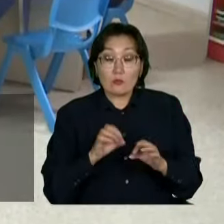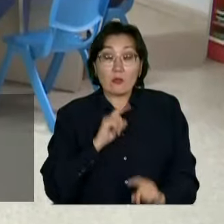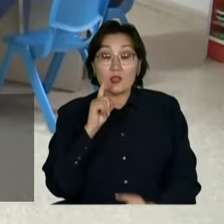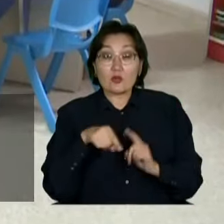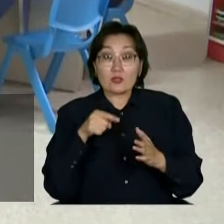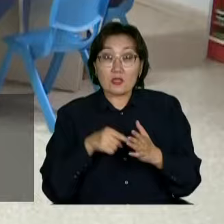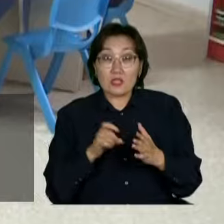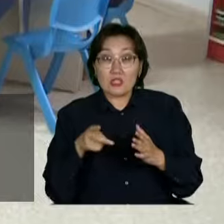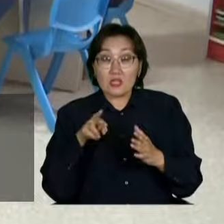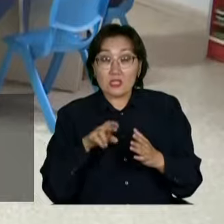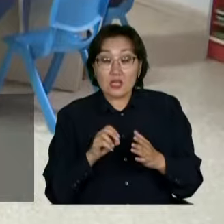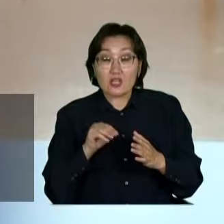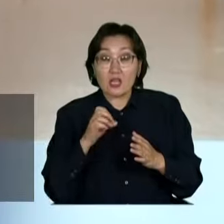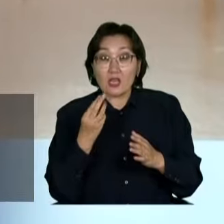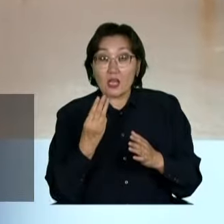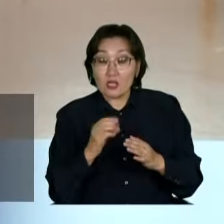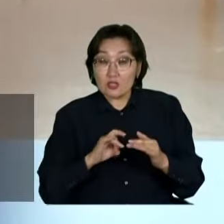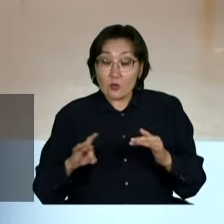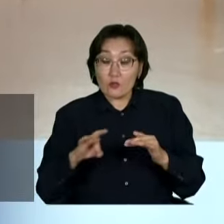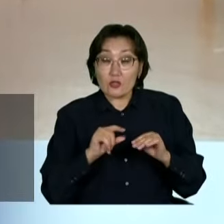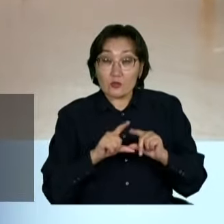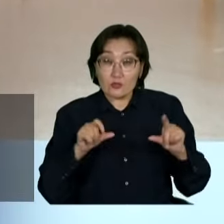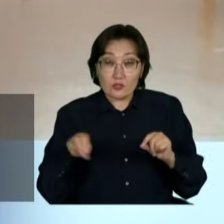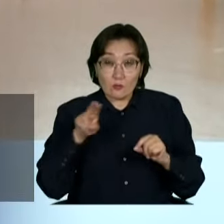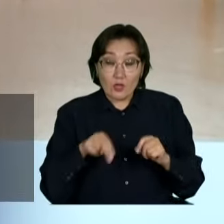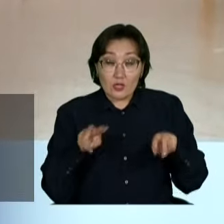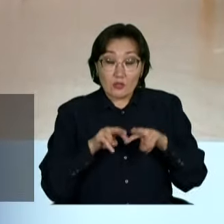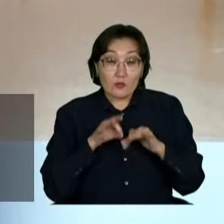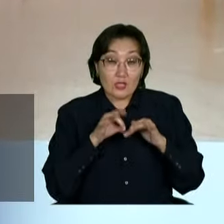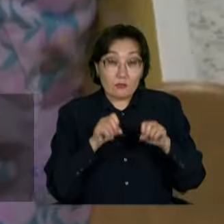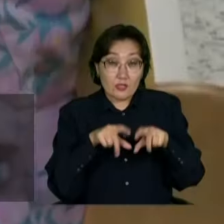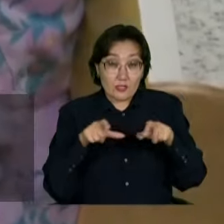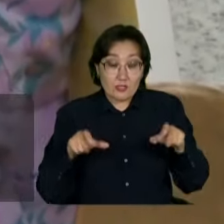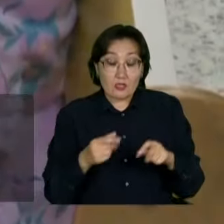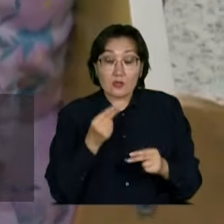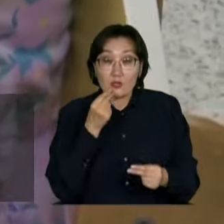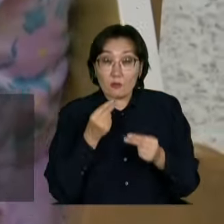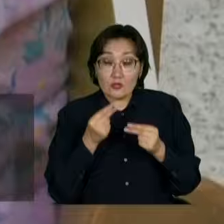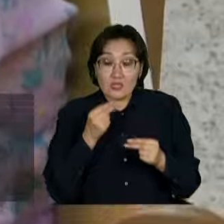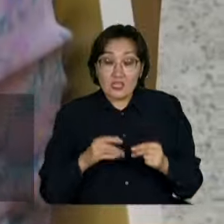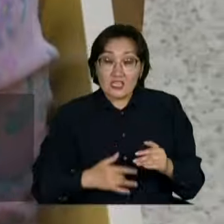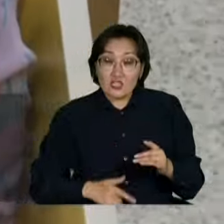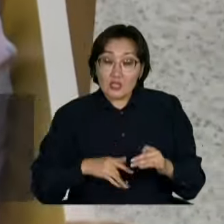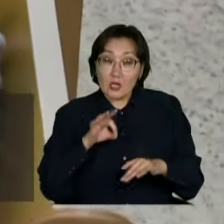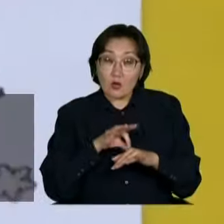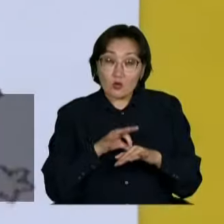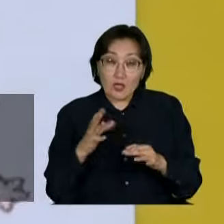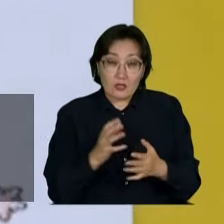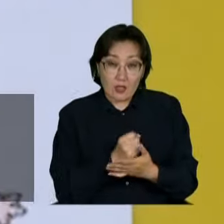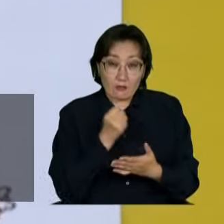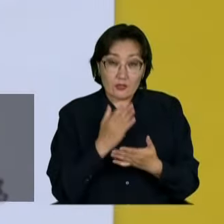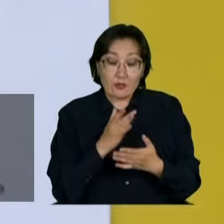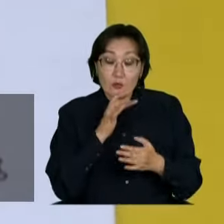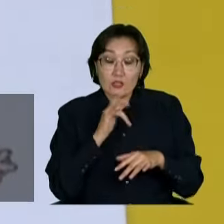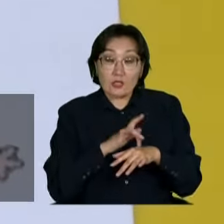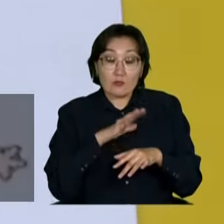қаласы, Сырдария және Жалағаш аудандарындағы мекемелерге тексеріс жүргізген мамандар тамақ өнімдерінен ішек таяқшаларын тауыпты. Мерзім